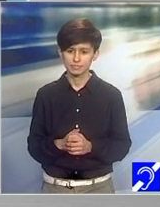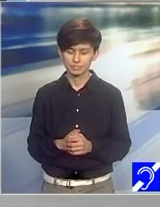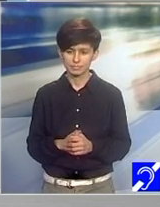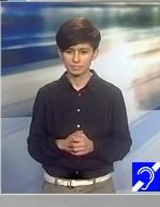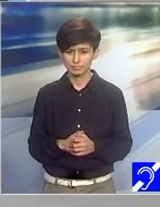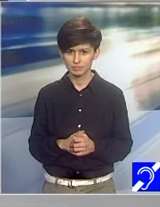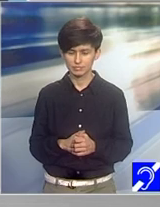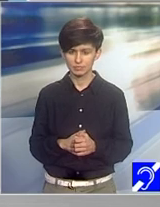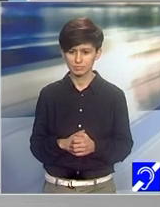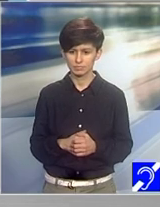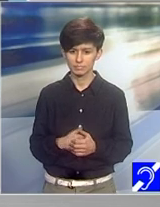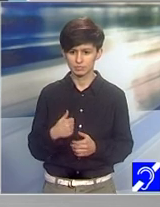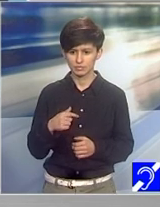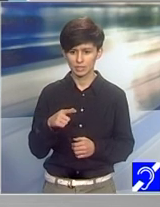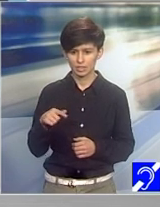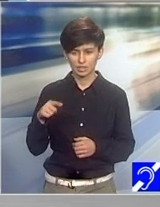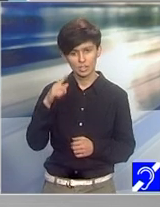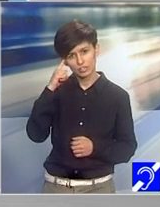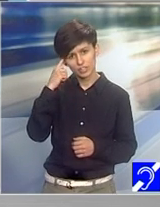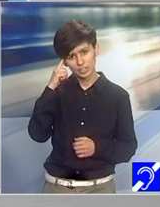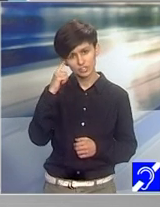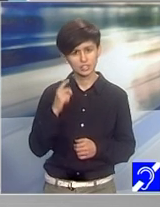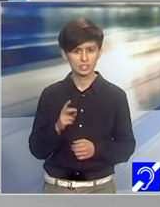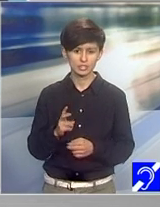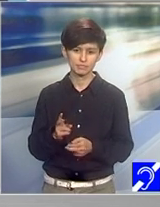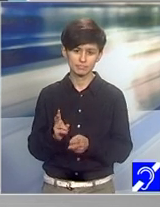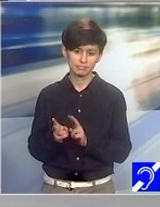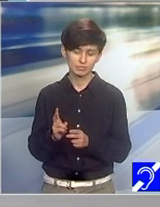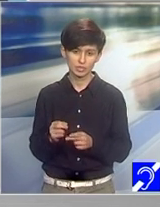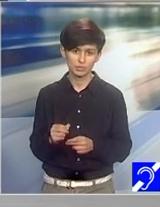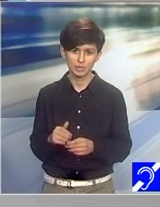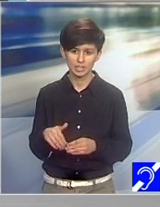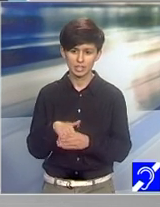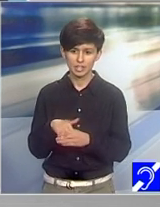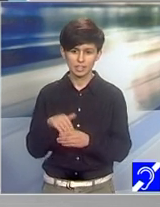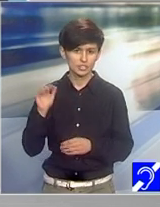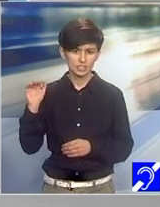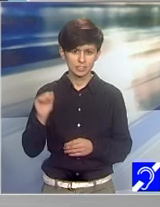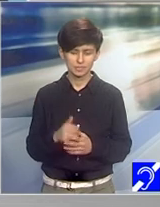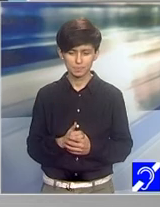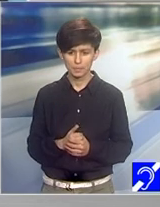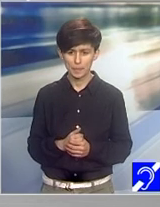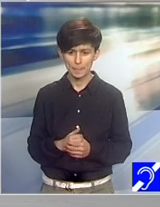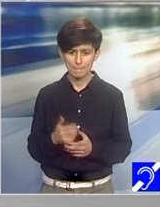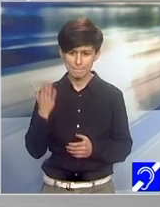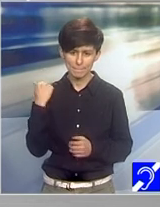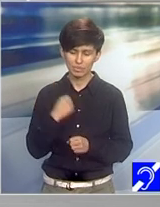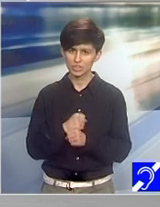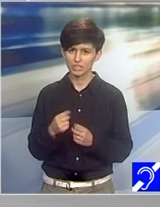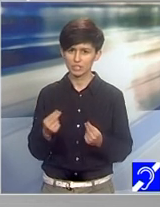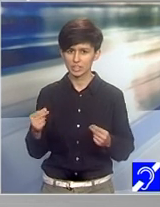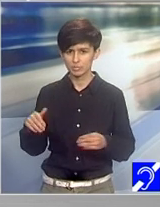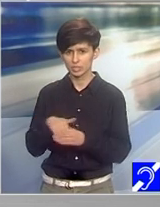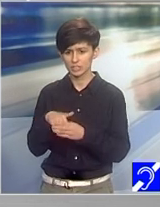Angajat, cred dar că. Sigur. Sunteți conștienți de asta? Primul angajat. Am avut foarte mulți. Am avut foarte mulți angajați